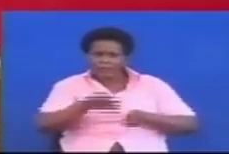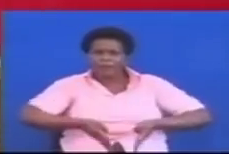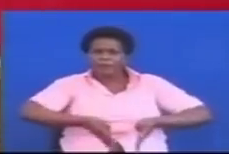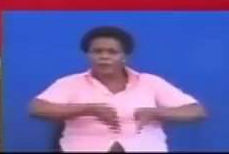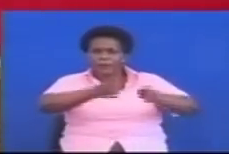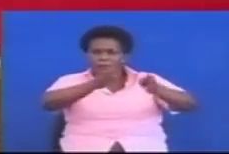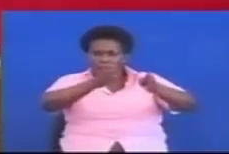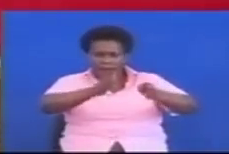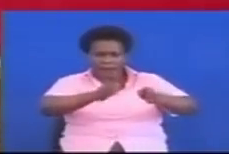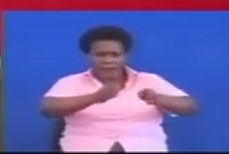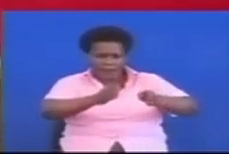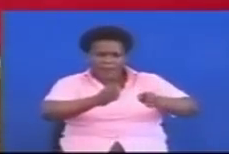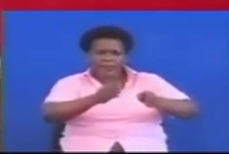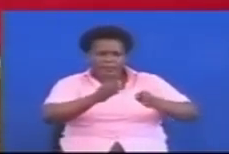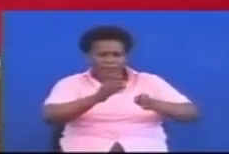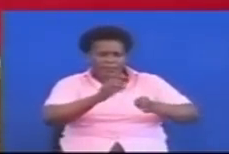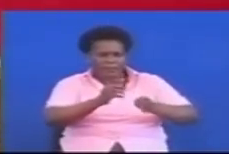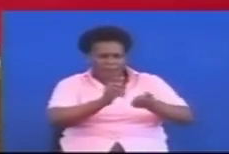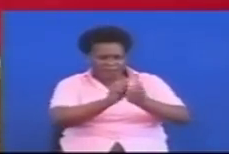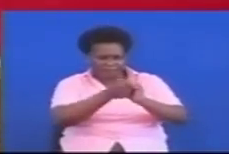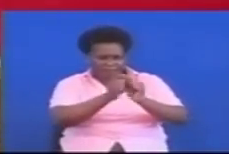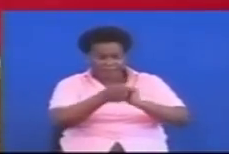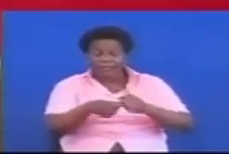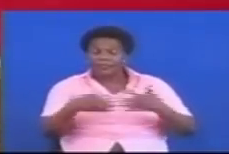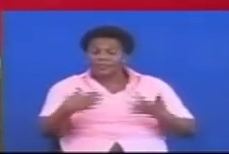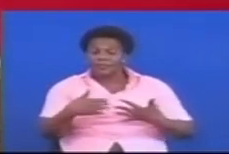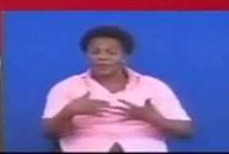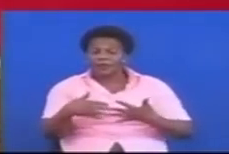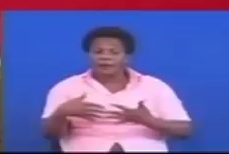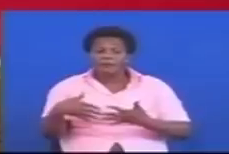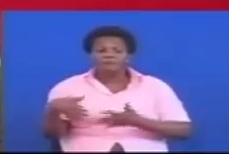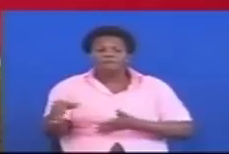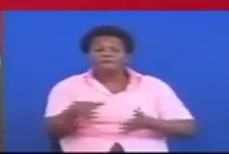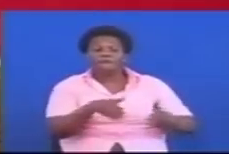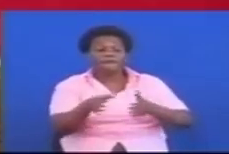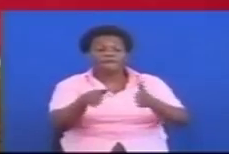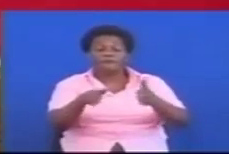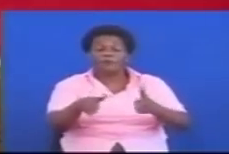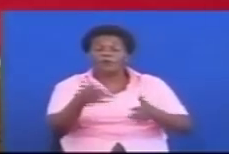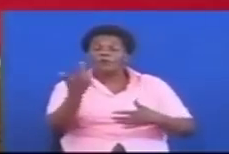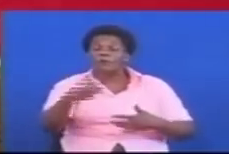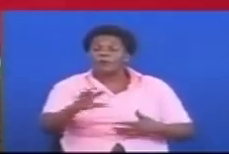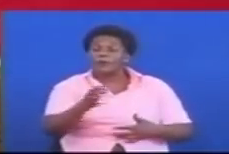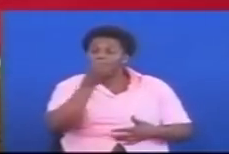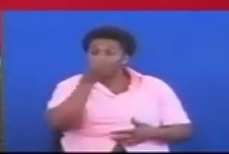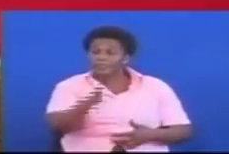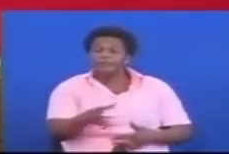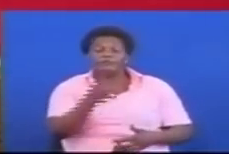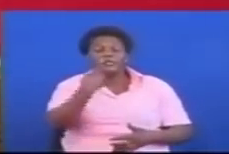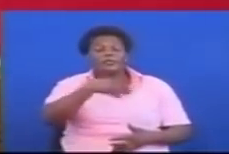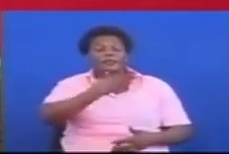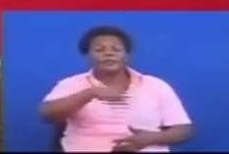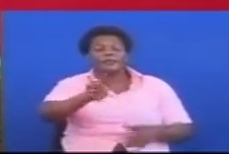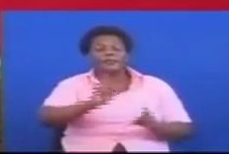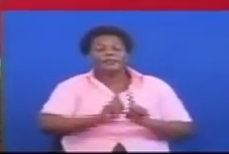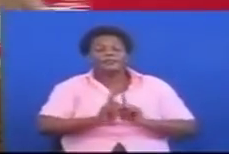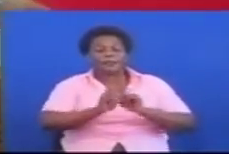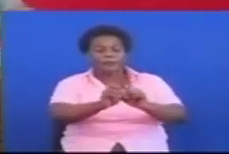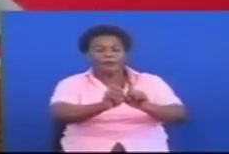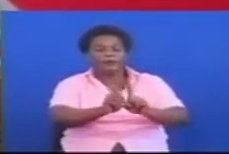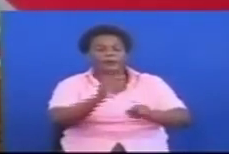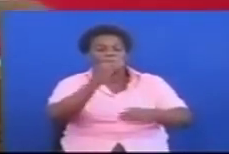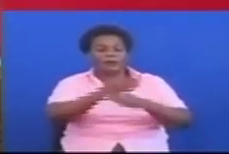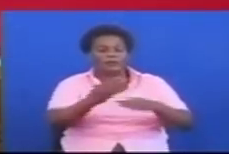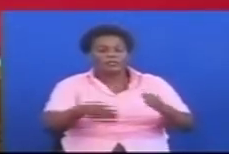ni vyema mifumo ya maji taka ikaenda sambamba na ujenzi wa barabara ili kuondoa gharama za ubomwaji barabara hapo baadaye.